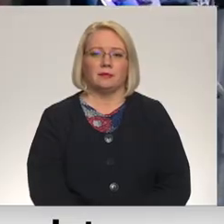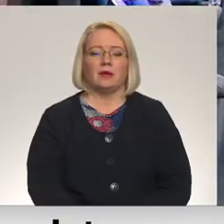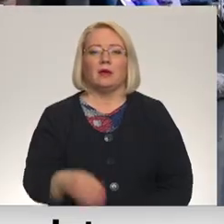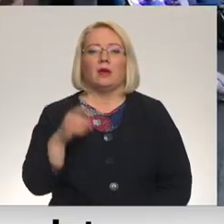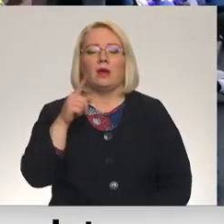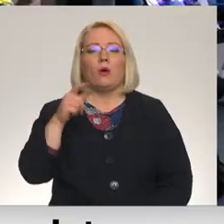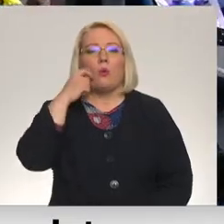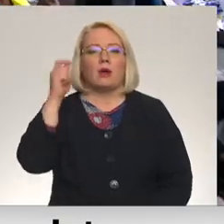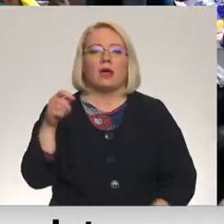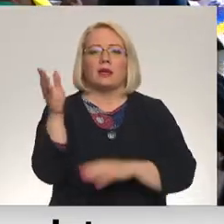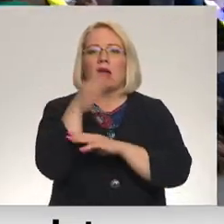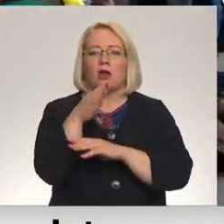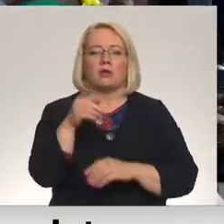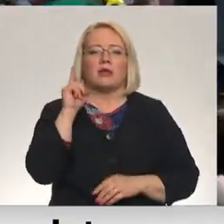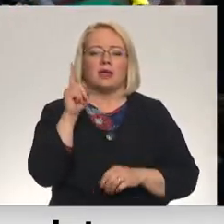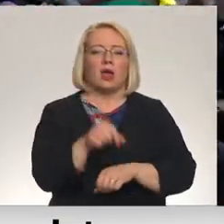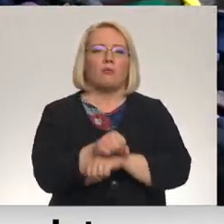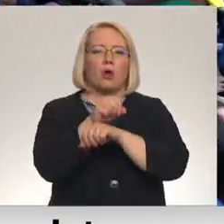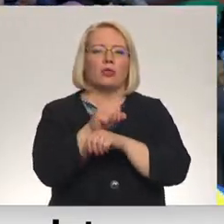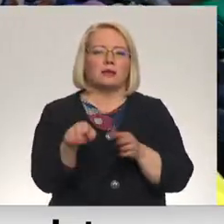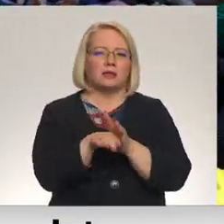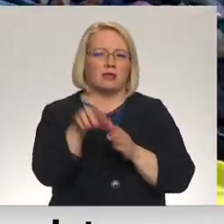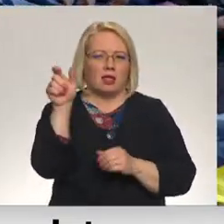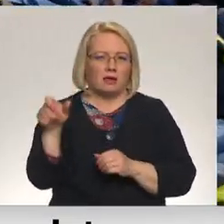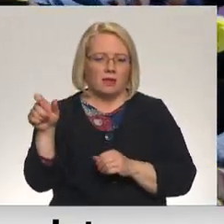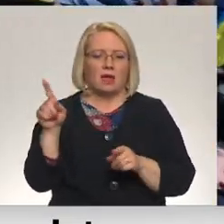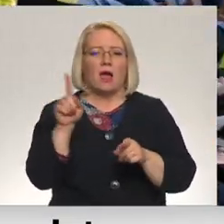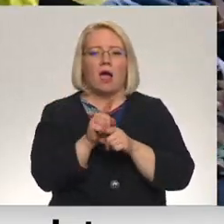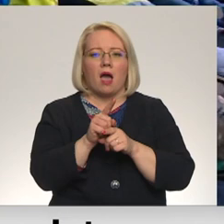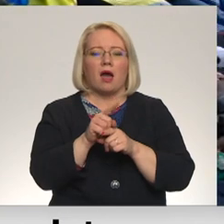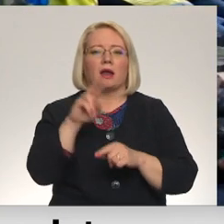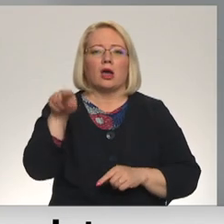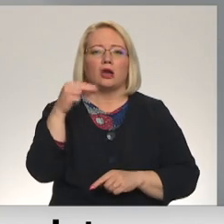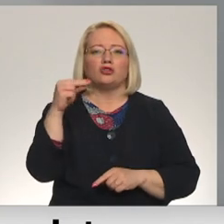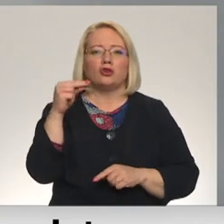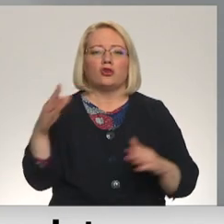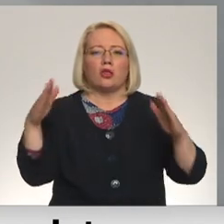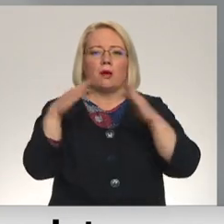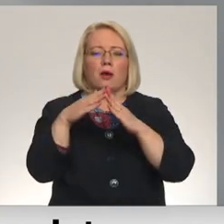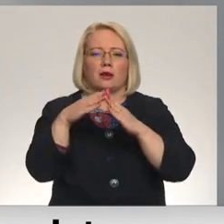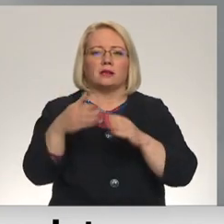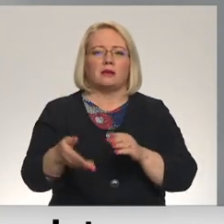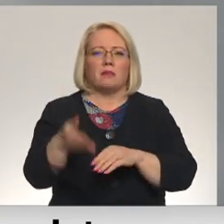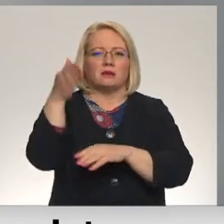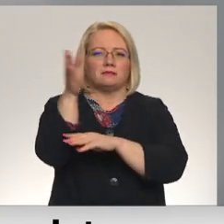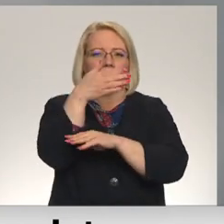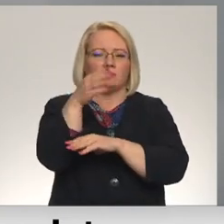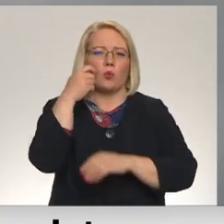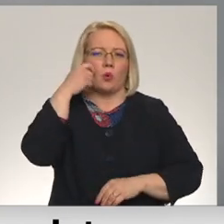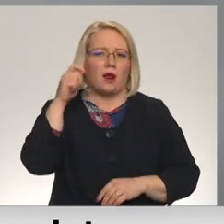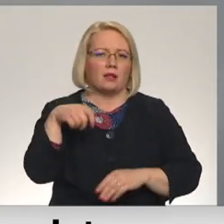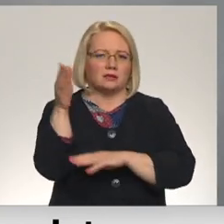Ukrainas karogi ir ne tikai protesta dalībniekiem, arī virs Borisa Džonsona rezidences tagad plīvo